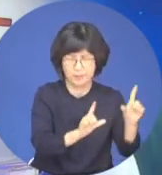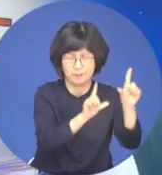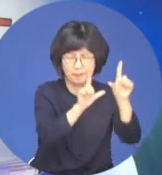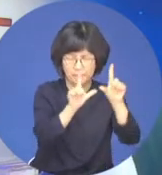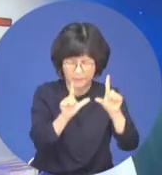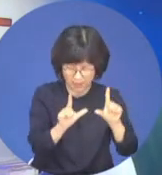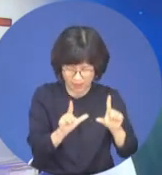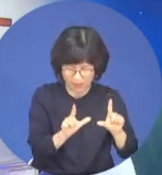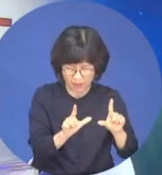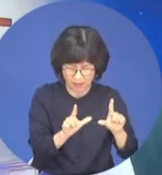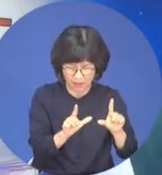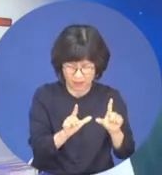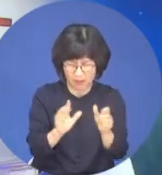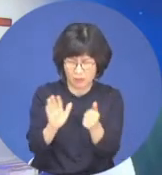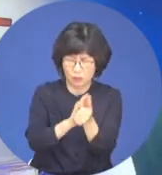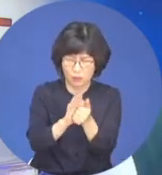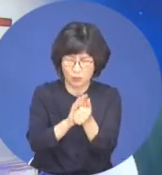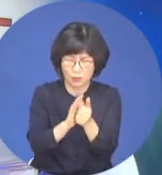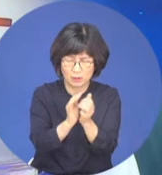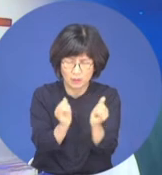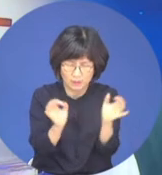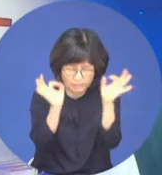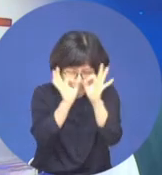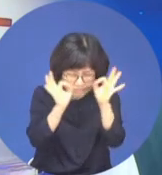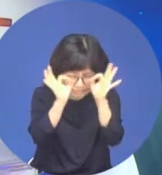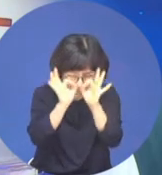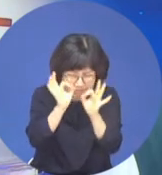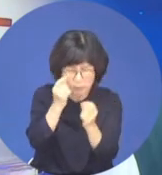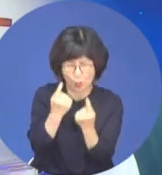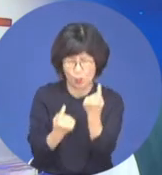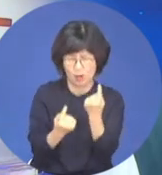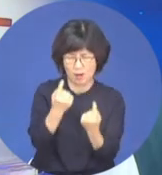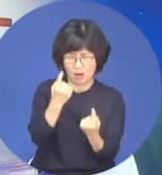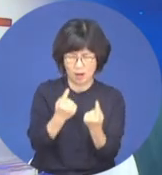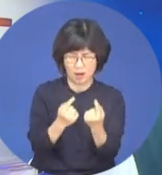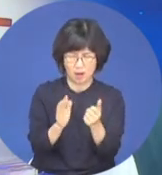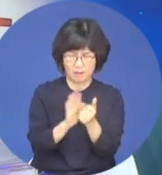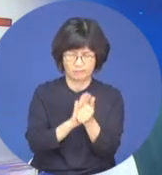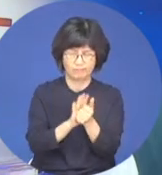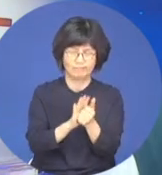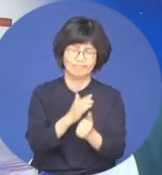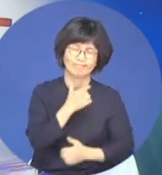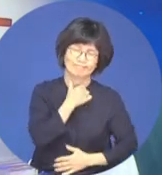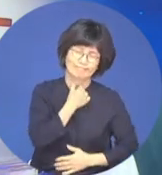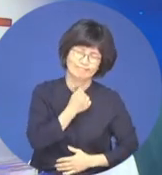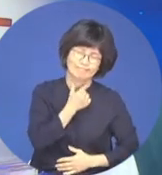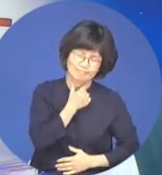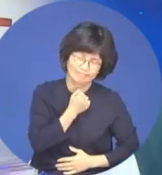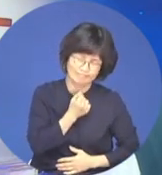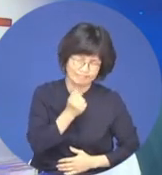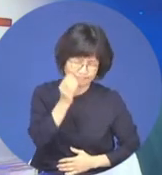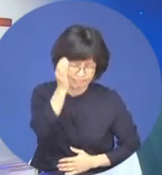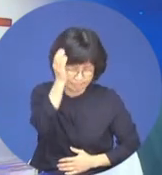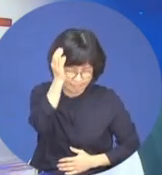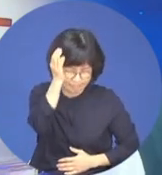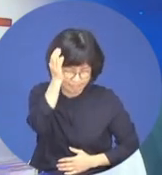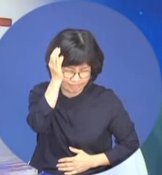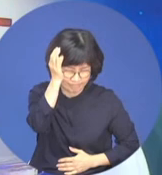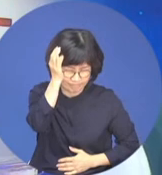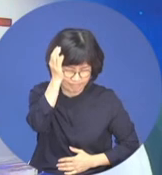이로가 필요한 자를 찾기보다는 오히려 이로받기를 원하지는 않았는지